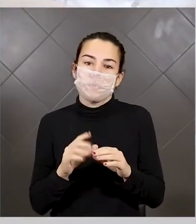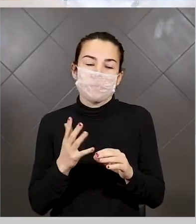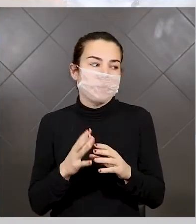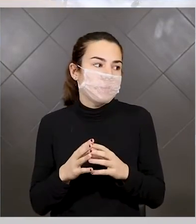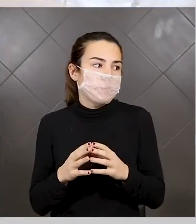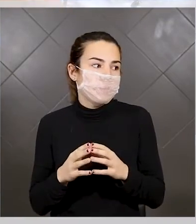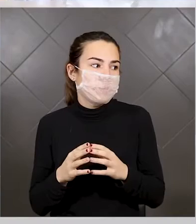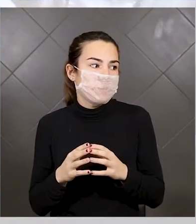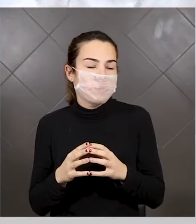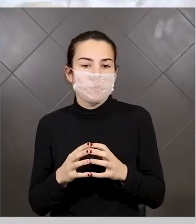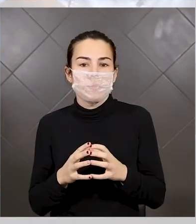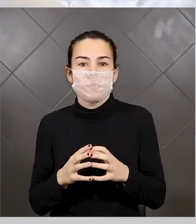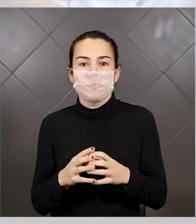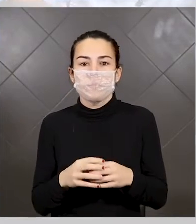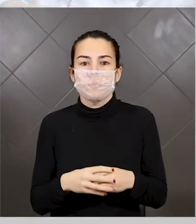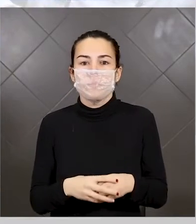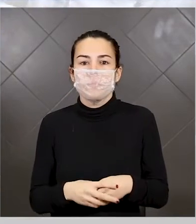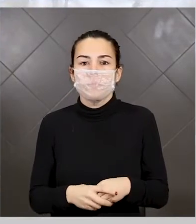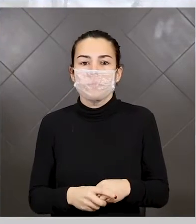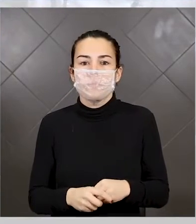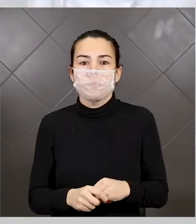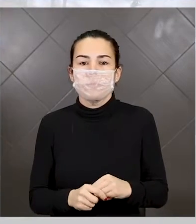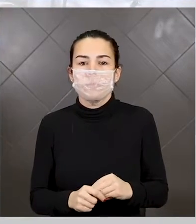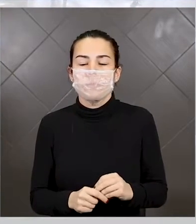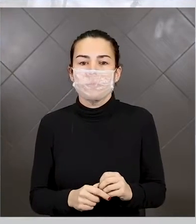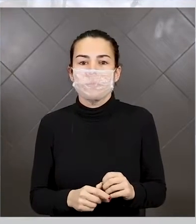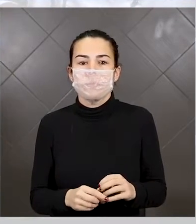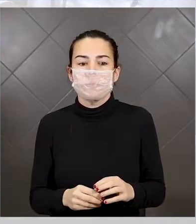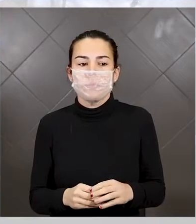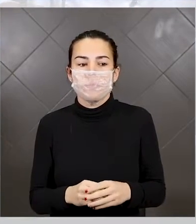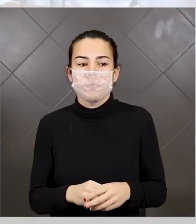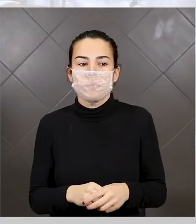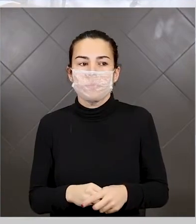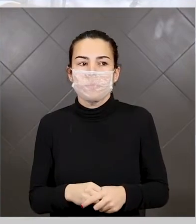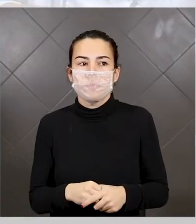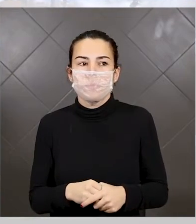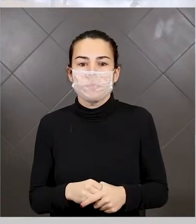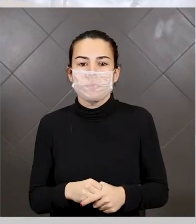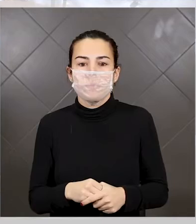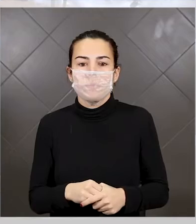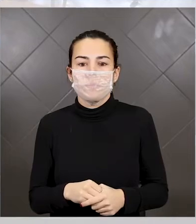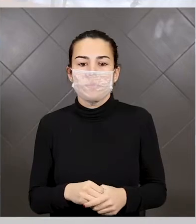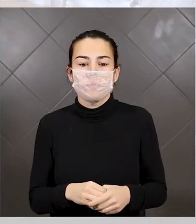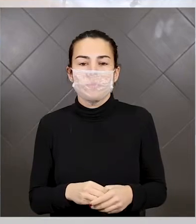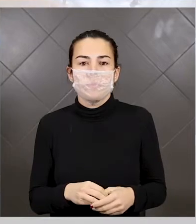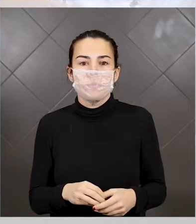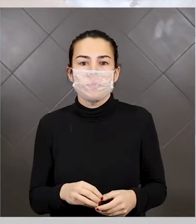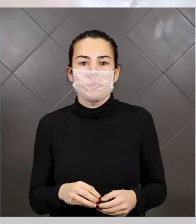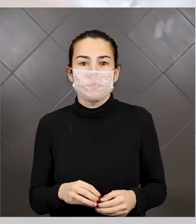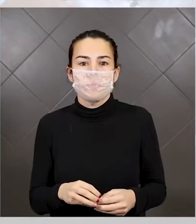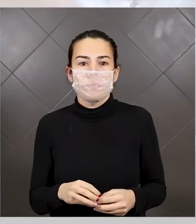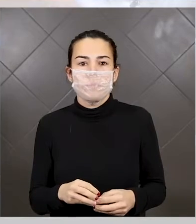que vam fer per la fira, que això és la raó d'aquest pastís, vam fer un tassonet, un got petit, de